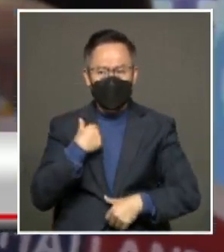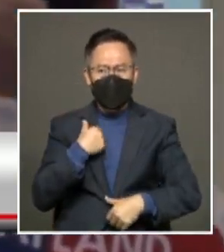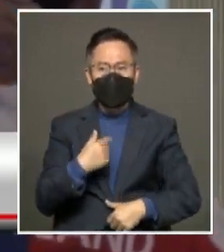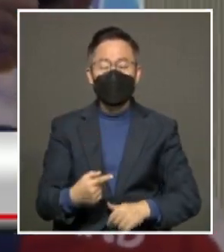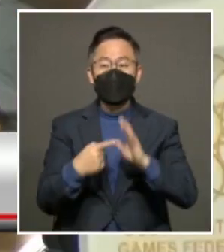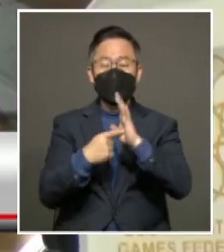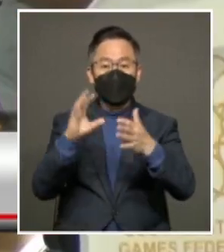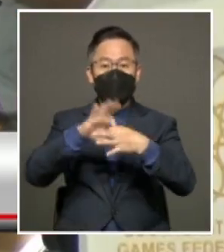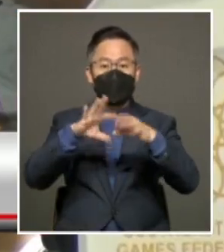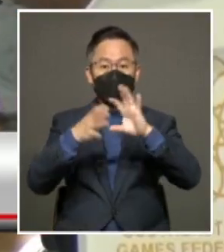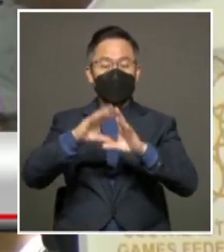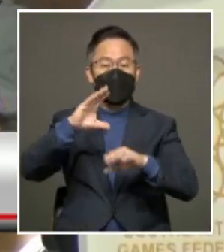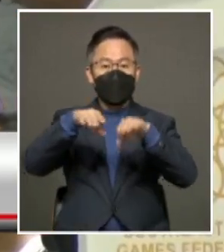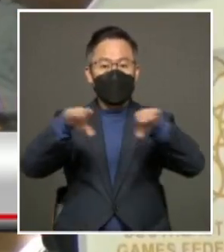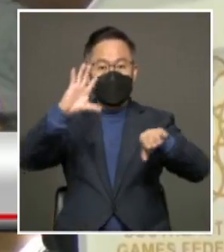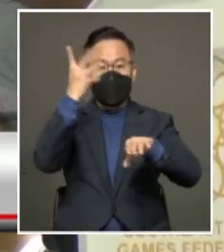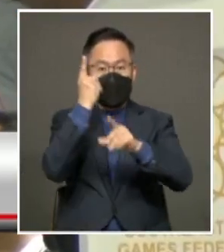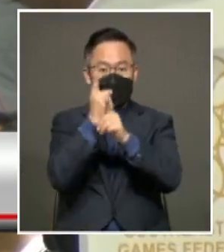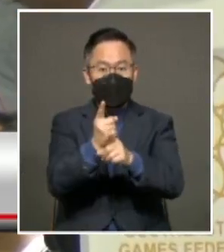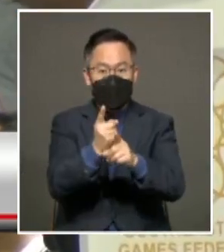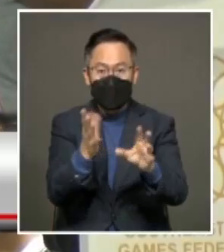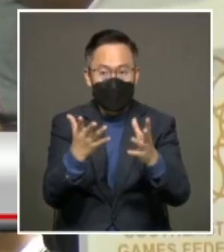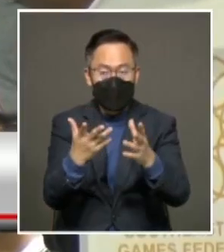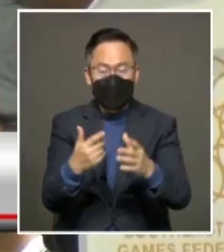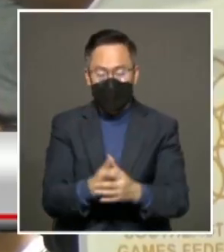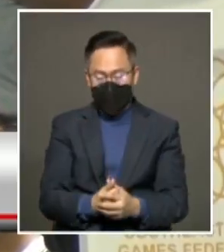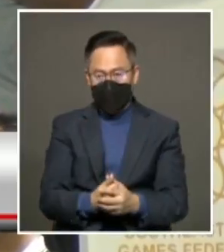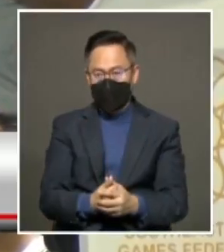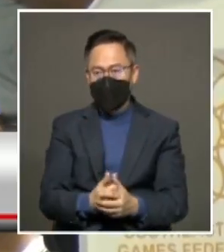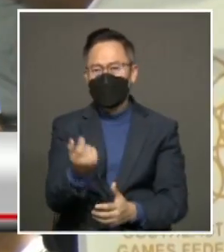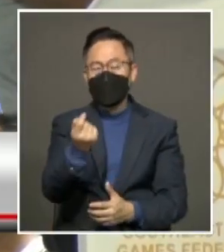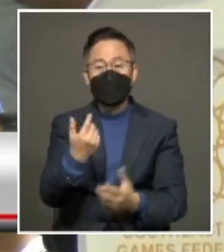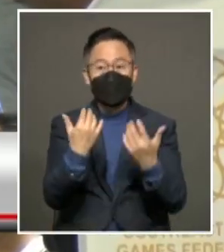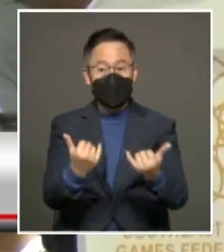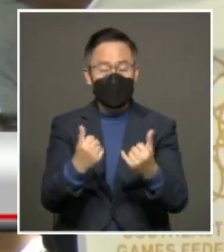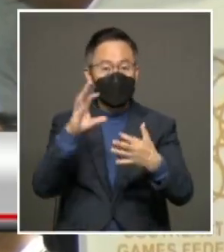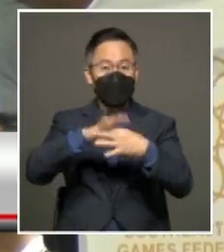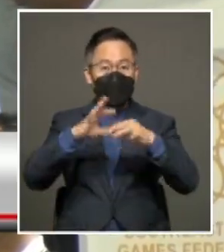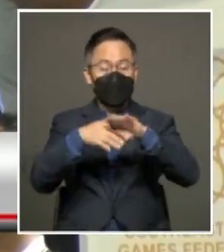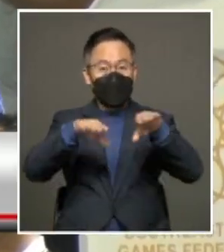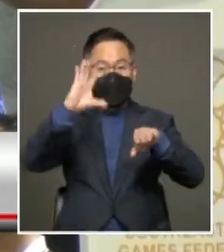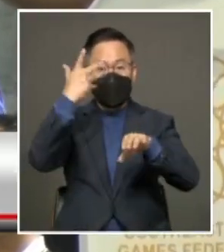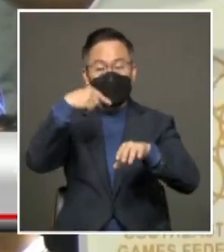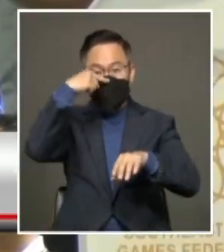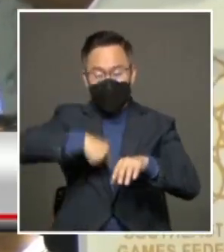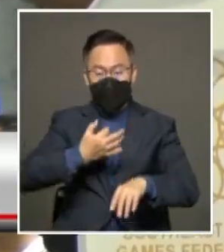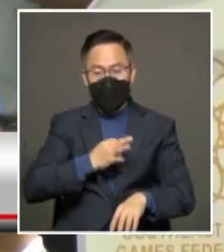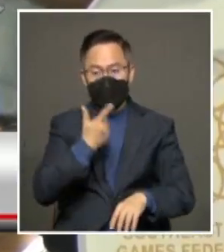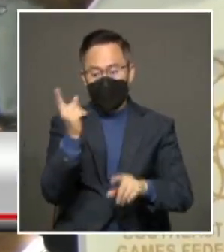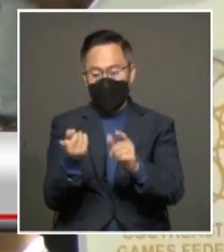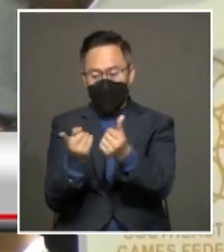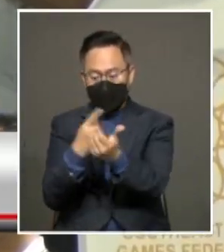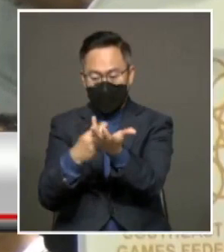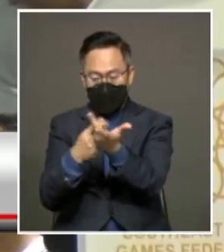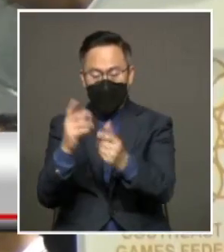อยอดได้ในรายการระดับนานาชาติสำหรับซีเกมครั้งนี้ไทยก็คว้ามาได้หลายเหรียญทองสถิติส่